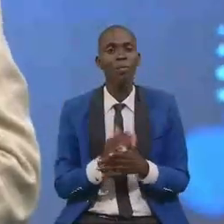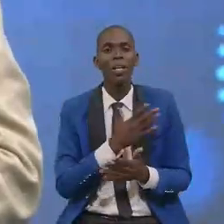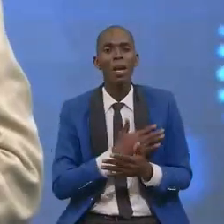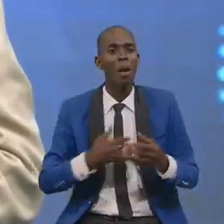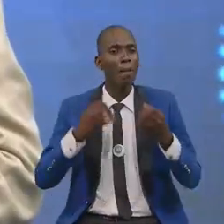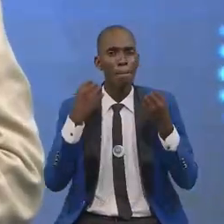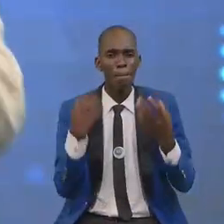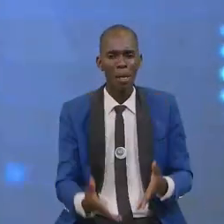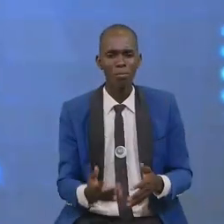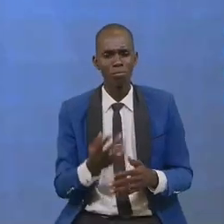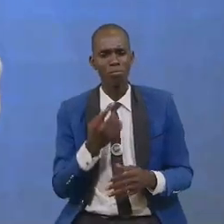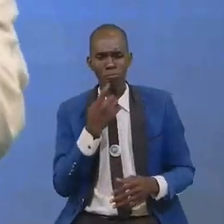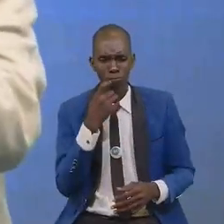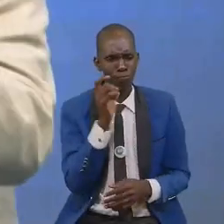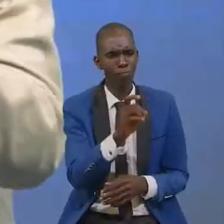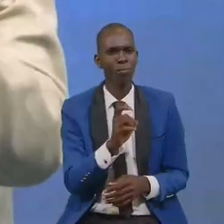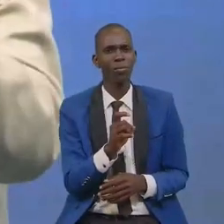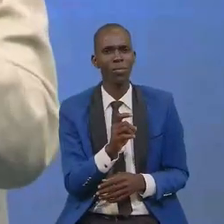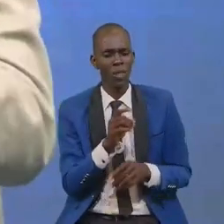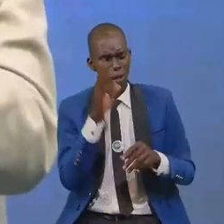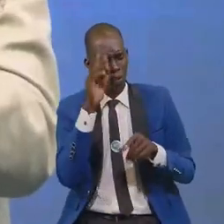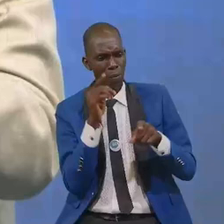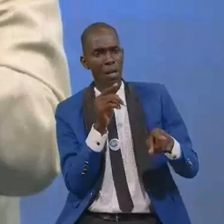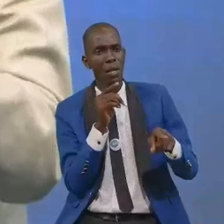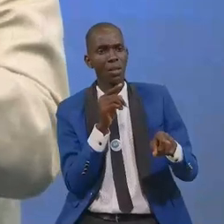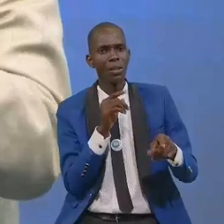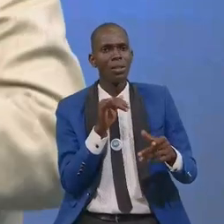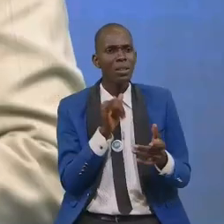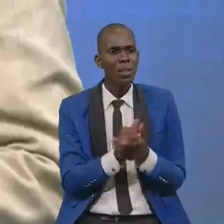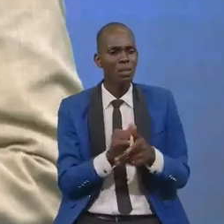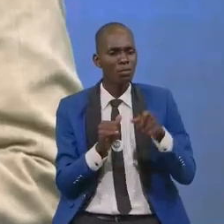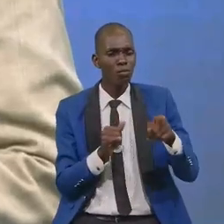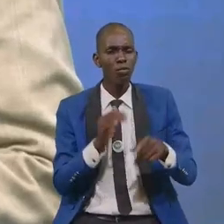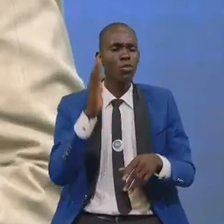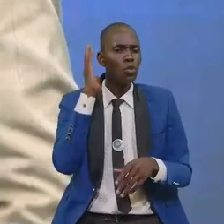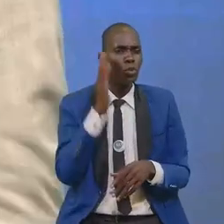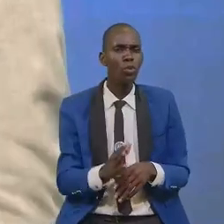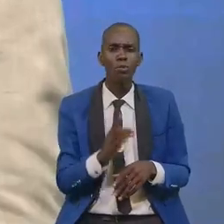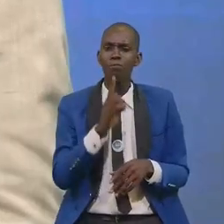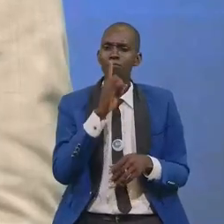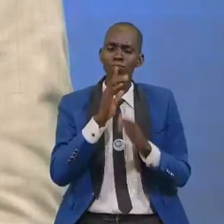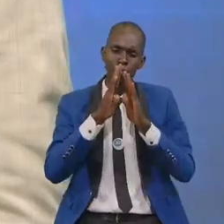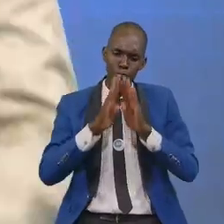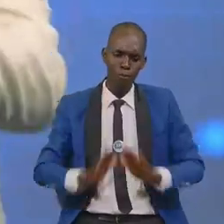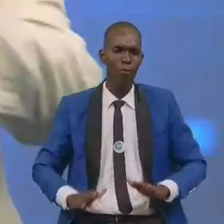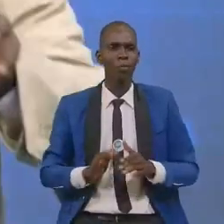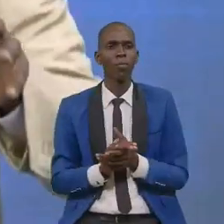verset 48 plusieurs reprenaient pour le fait que pour le faire